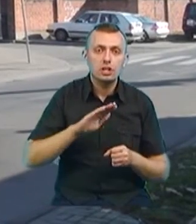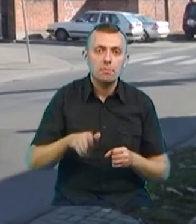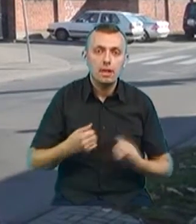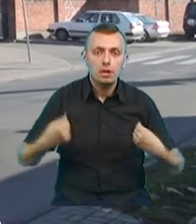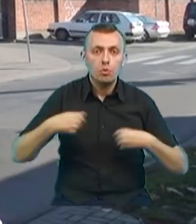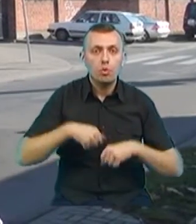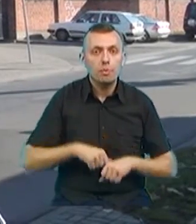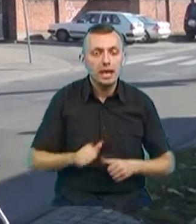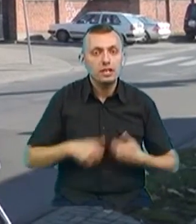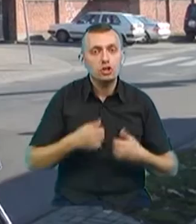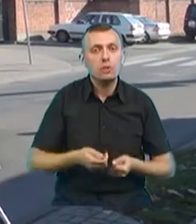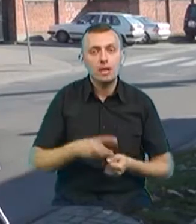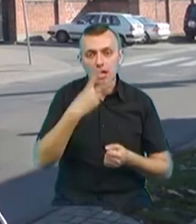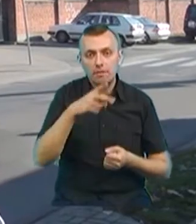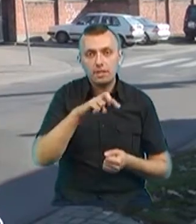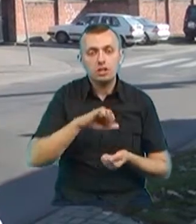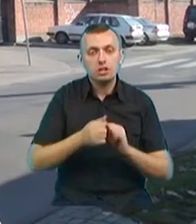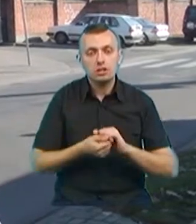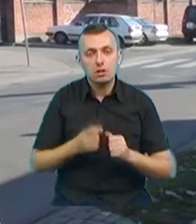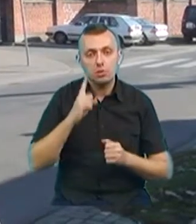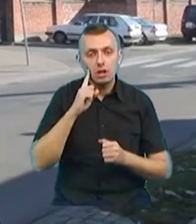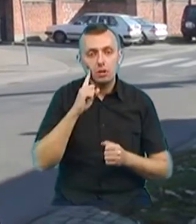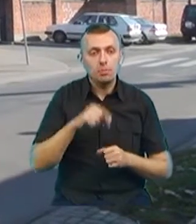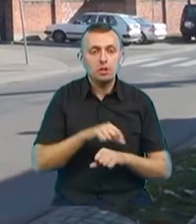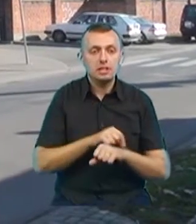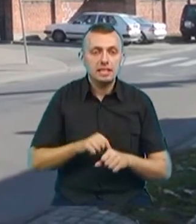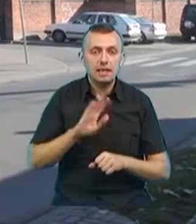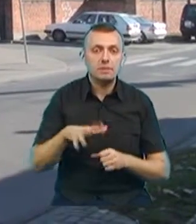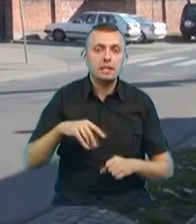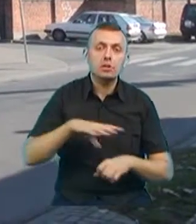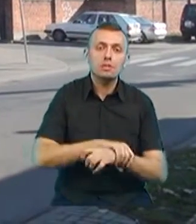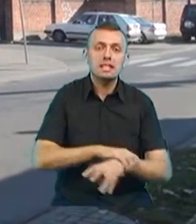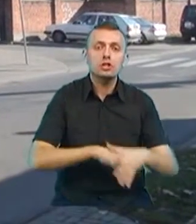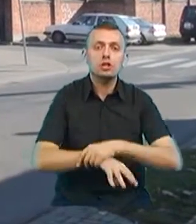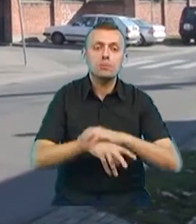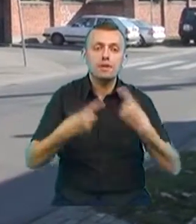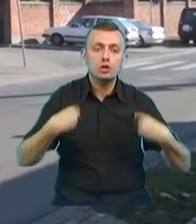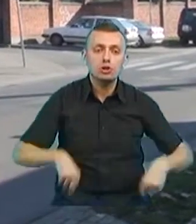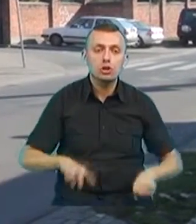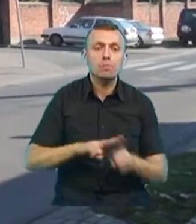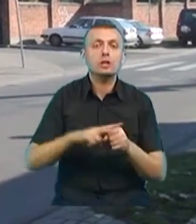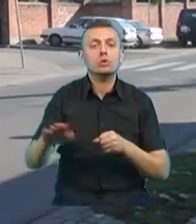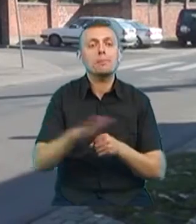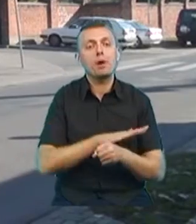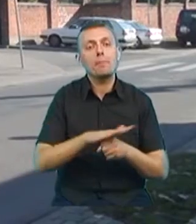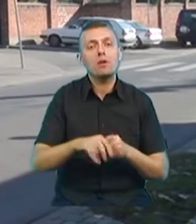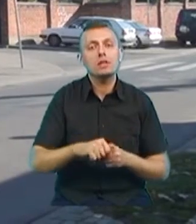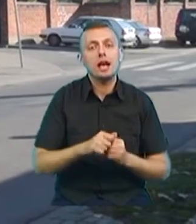tej akcji, również będą pracowali wywiadowcy, czyli policjanci z Wydziału Kryminalnego. Będą oni zatrzymywać